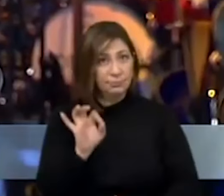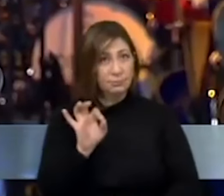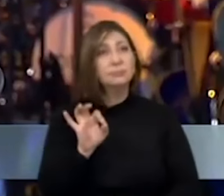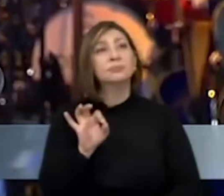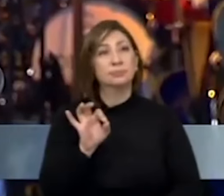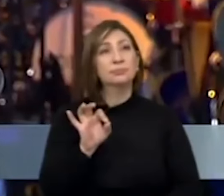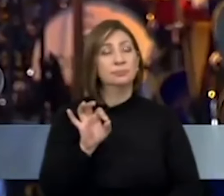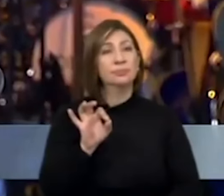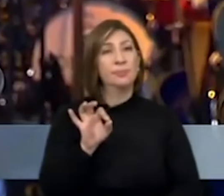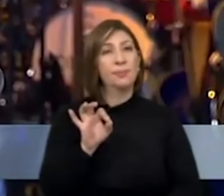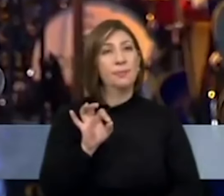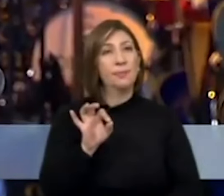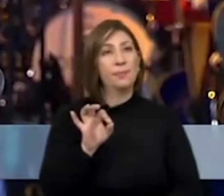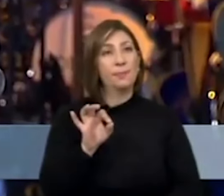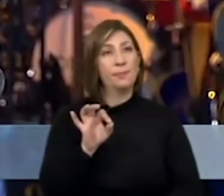konuşuyorsunuz.